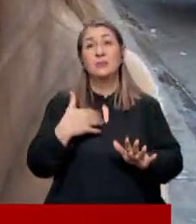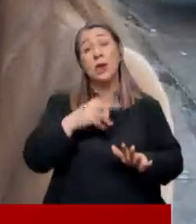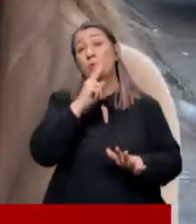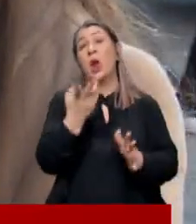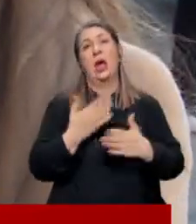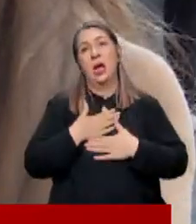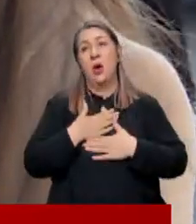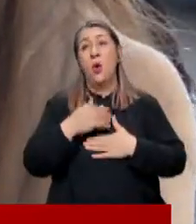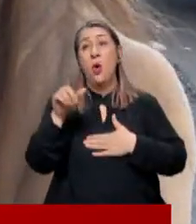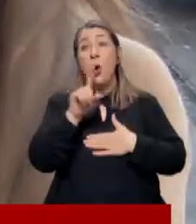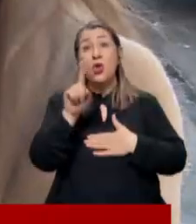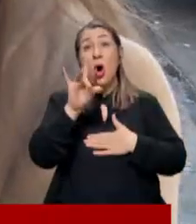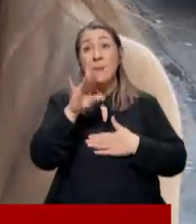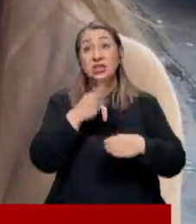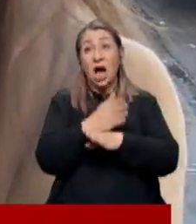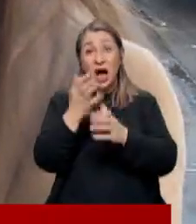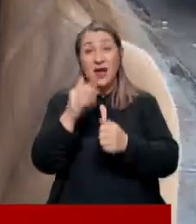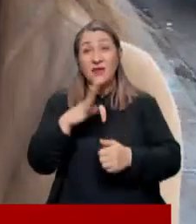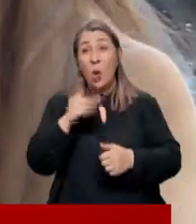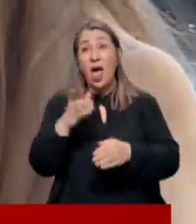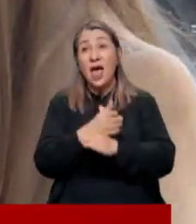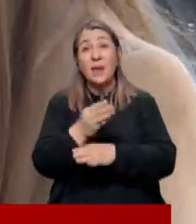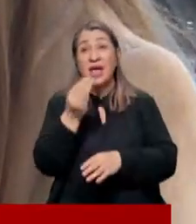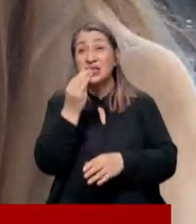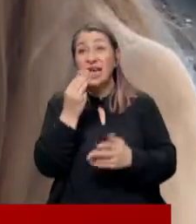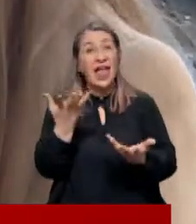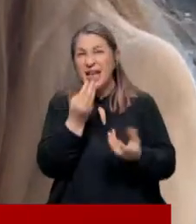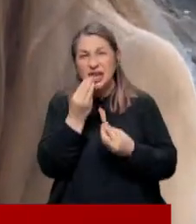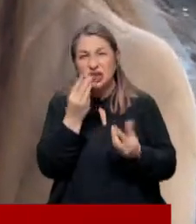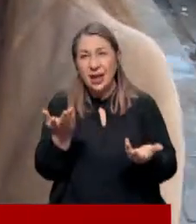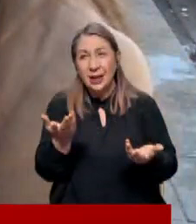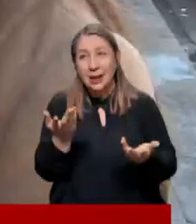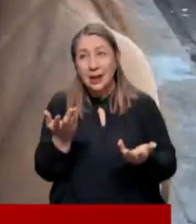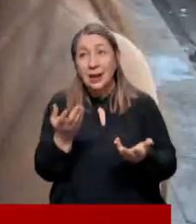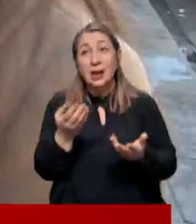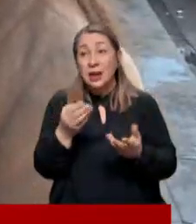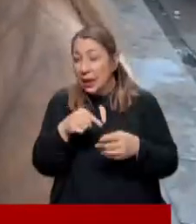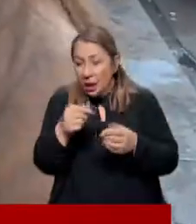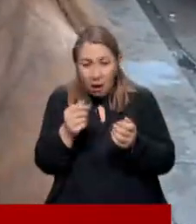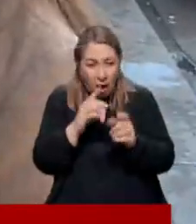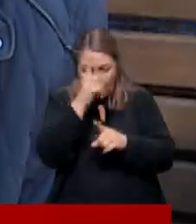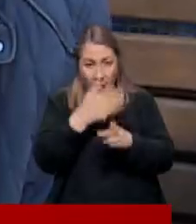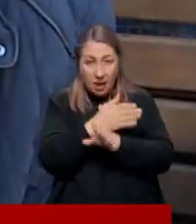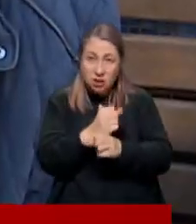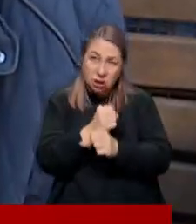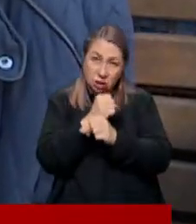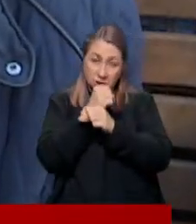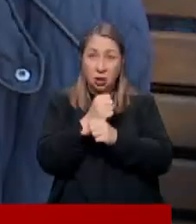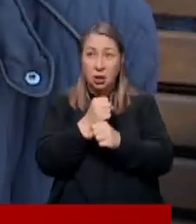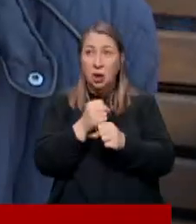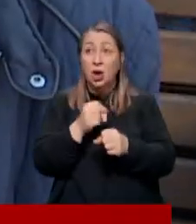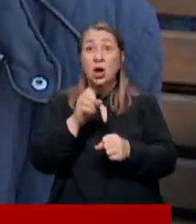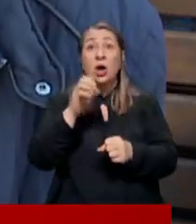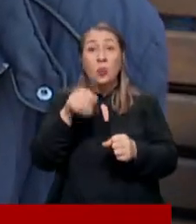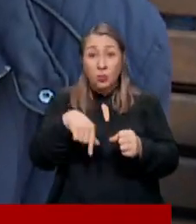günah. 10 ekmek, 15 ekmek alan var. O ekmeği yiyecek, neyle yiyecek? Yanında yemeğe bir şey yok. Kısa günde 40